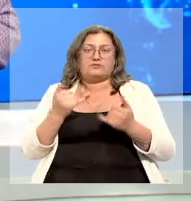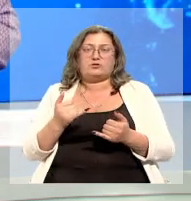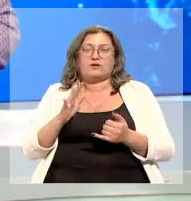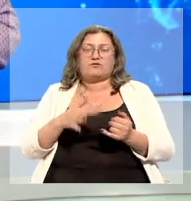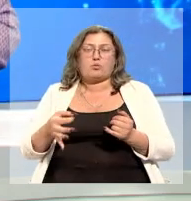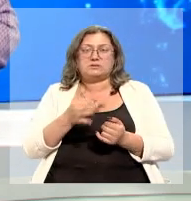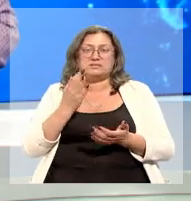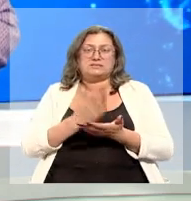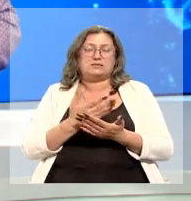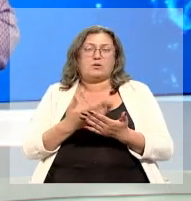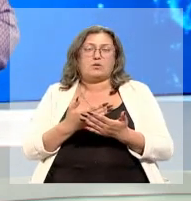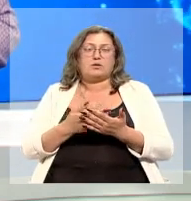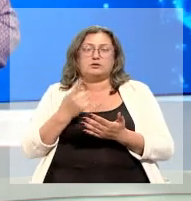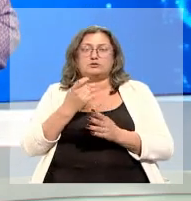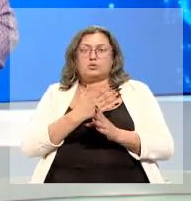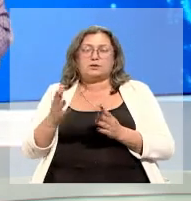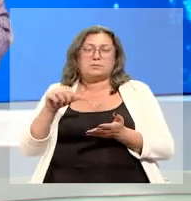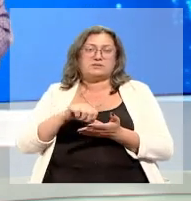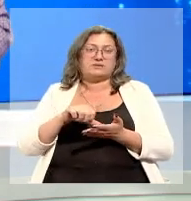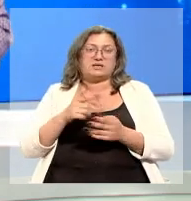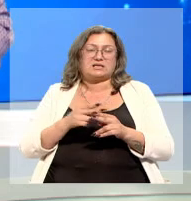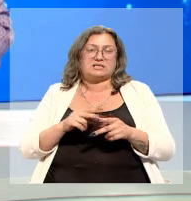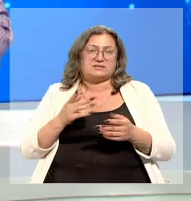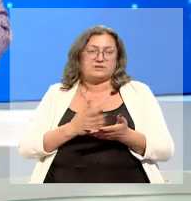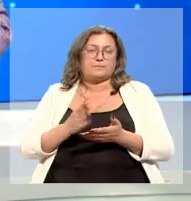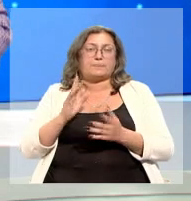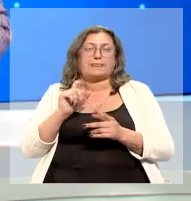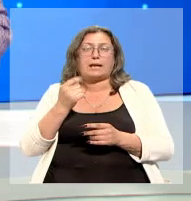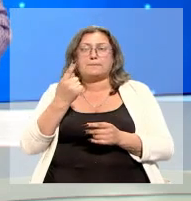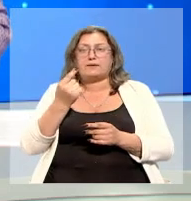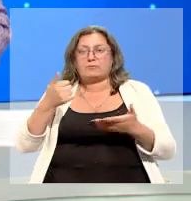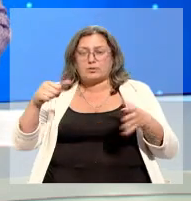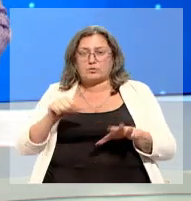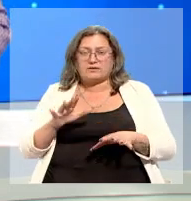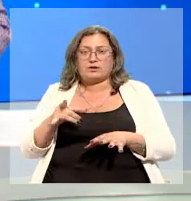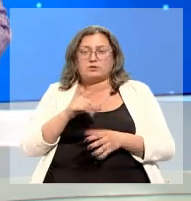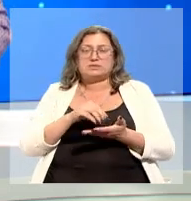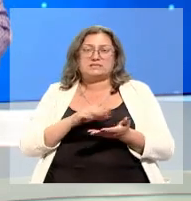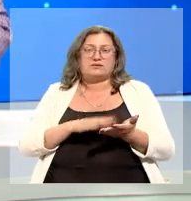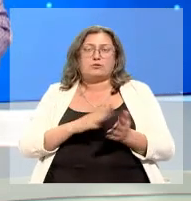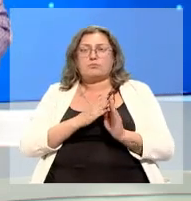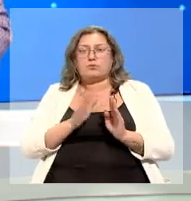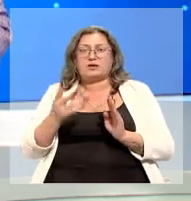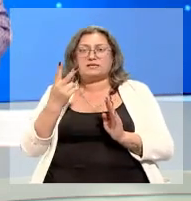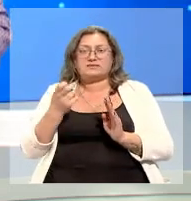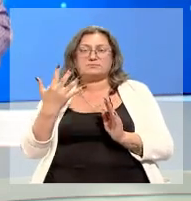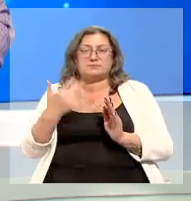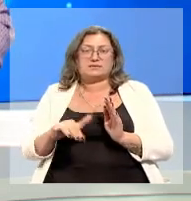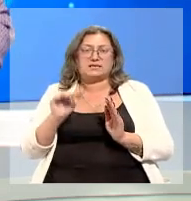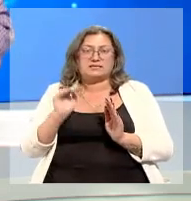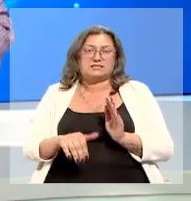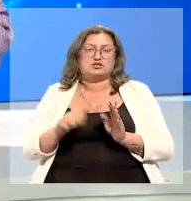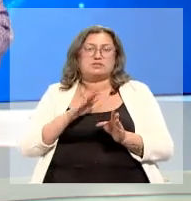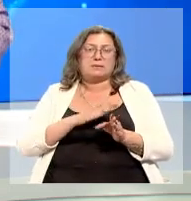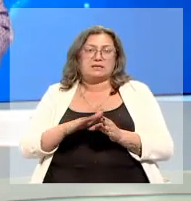в области действует порядка 100 представителей данной сферы. Только за первое полугодие в регионе зарегистрировано более 250